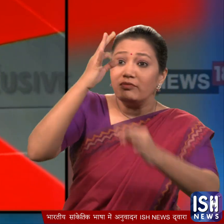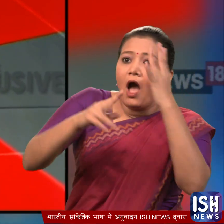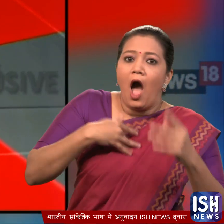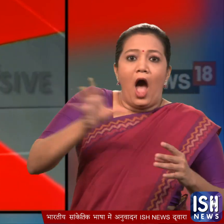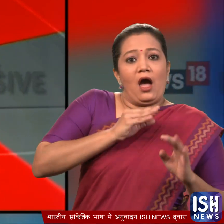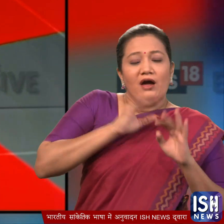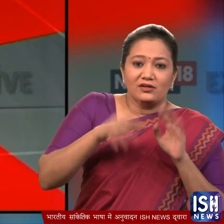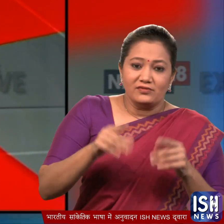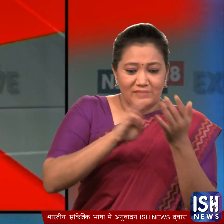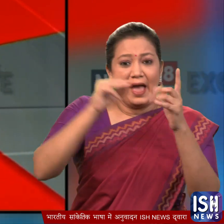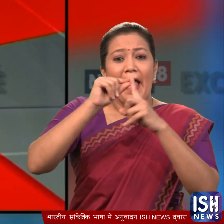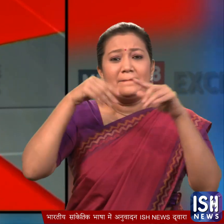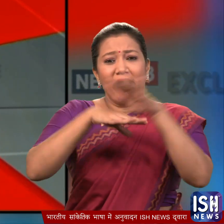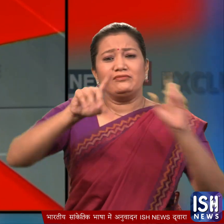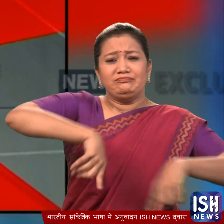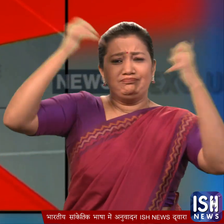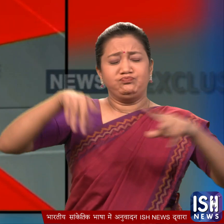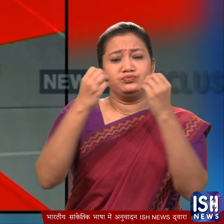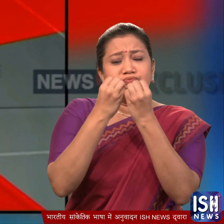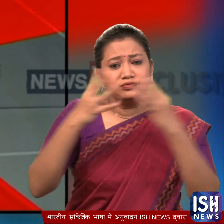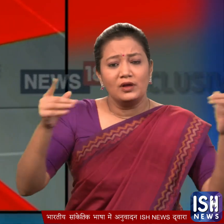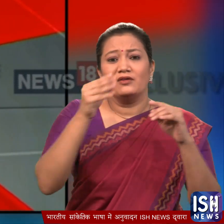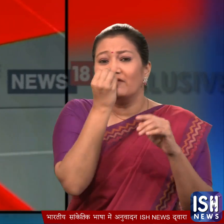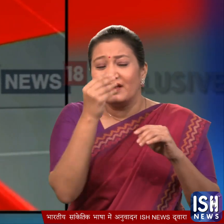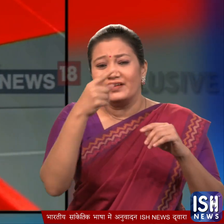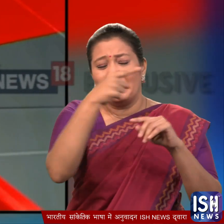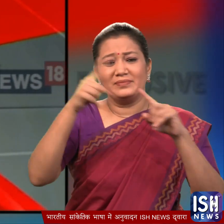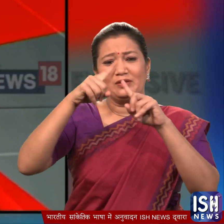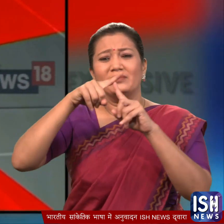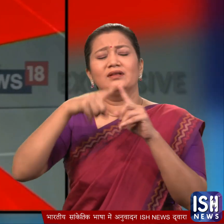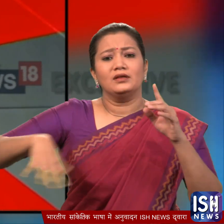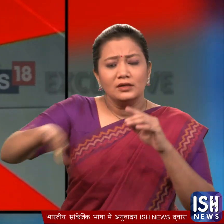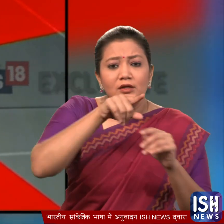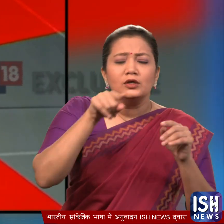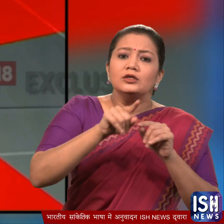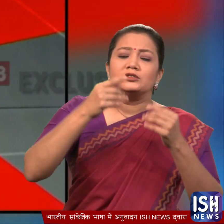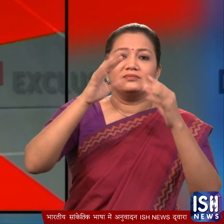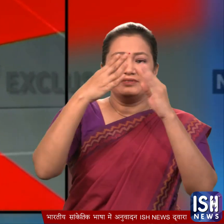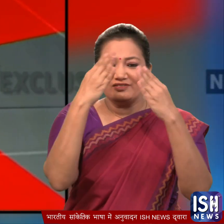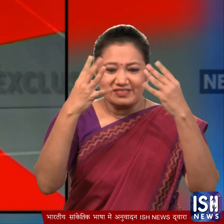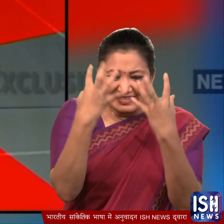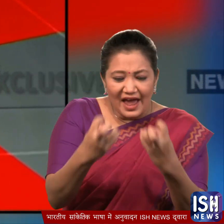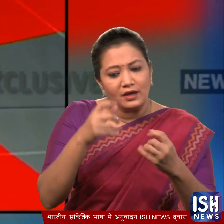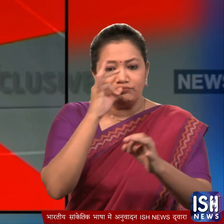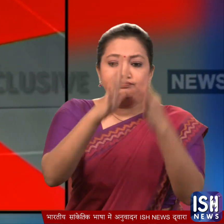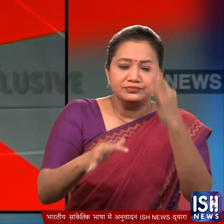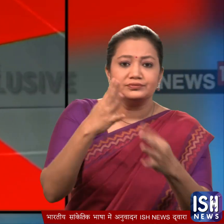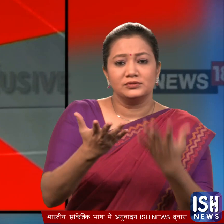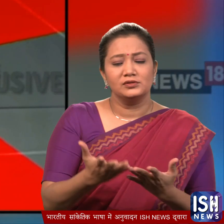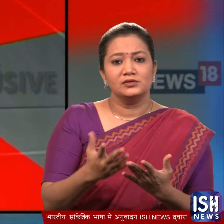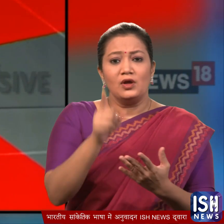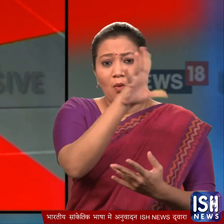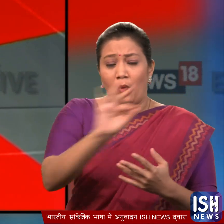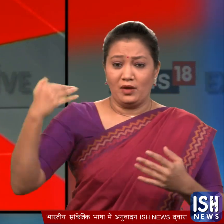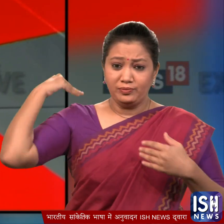बहुत डरते हैं। मध्य प्रदेश के जंगलों में तेंदुपत्ता बहुत है, उसी के लिए कुछ लोग जंगलों में सूखे पत्तों में आग लगा रहे